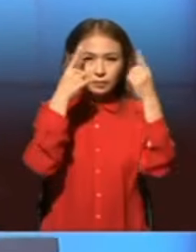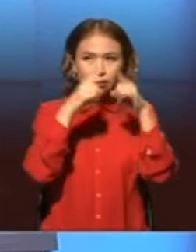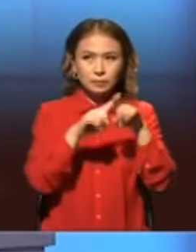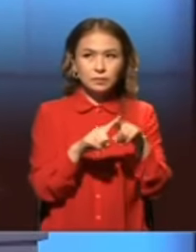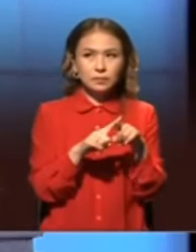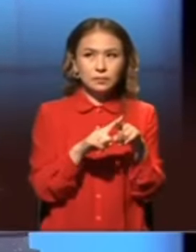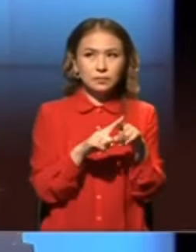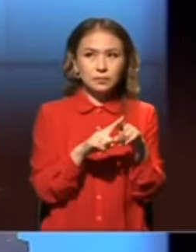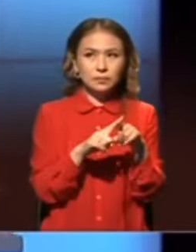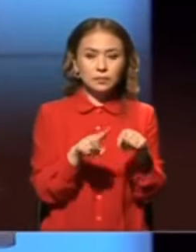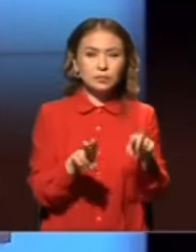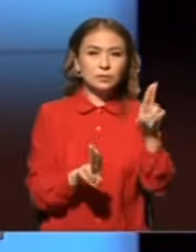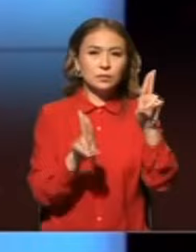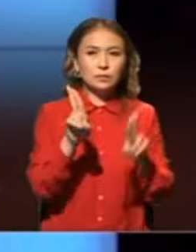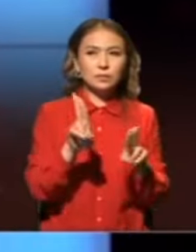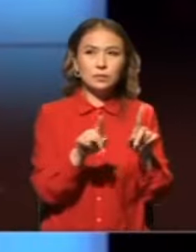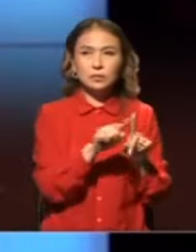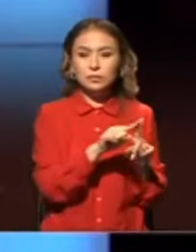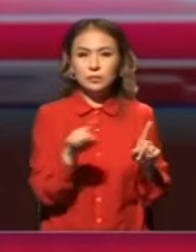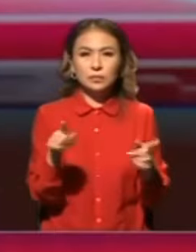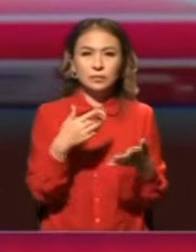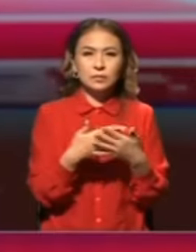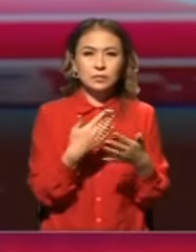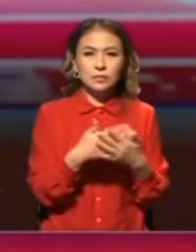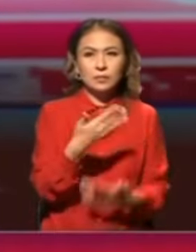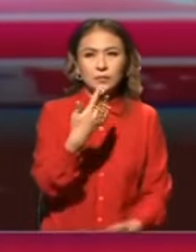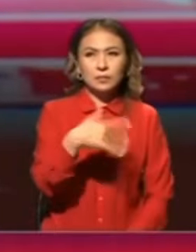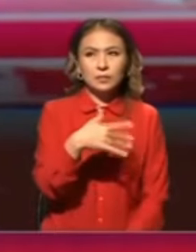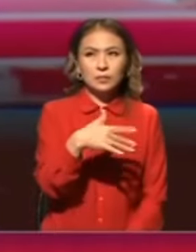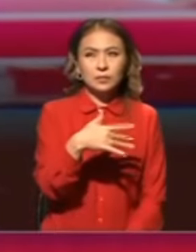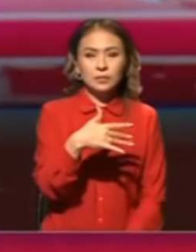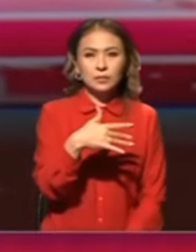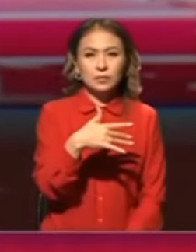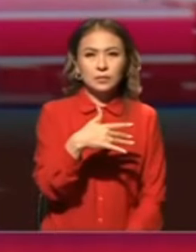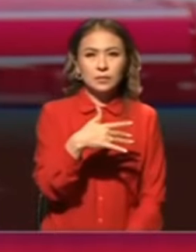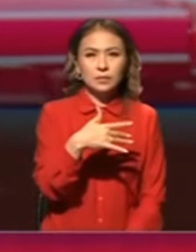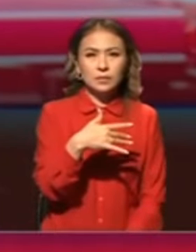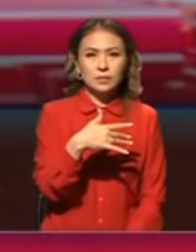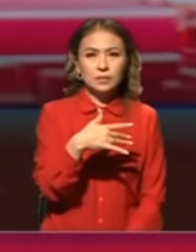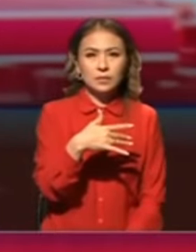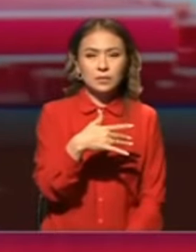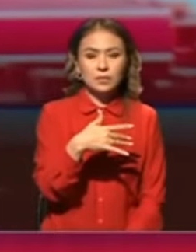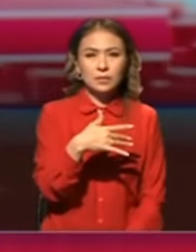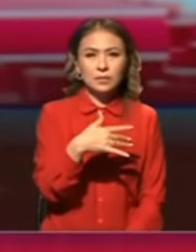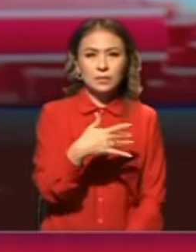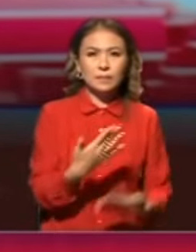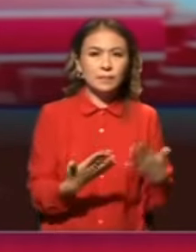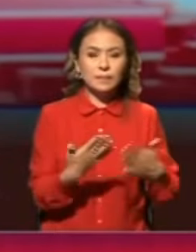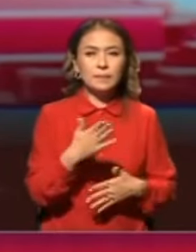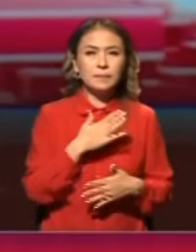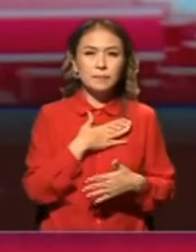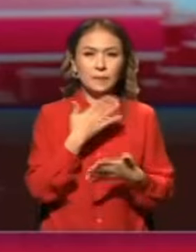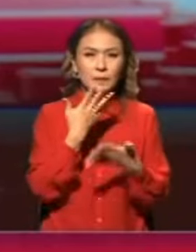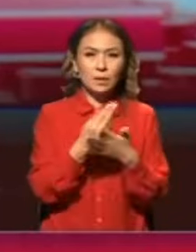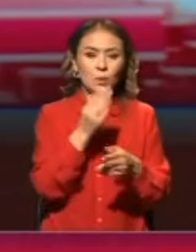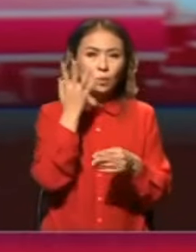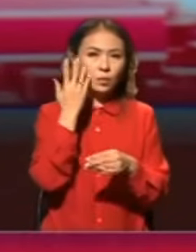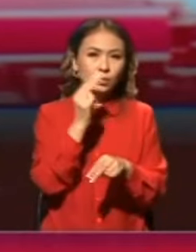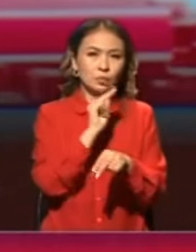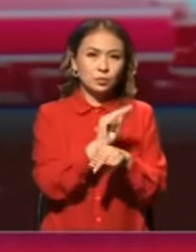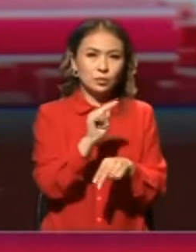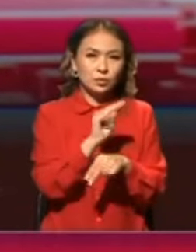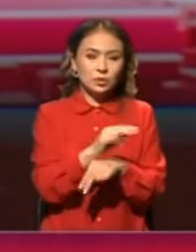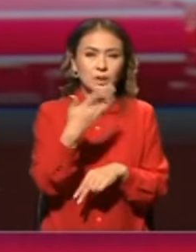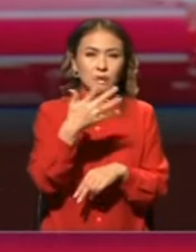бар, жүйесі бар. Ол технологиялық цикл айталық бір 50 іс-шарадан тұрады. Түсіндіңіз ба? Ал енді біз жаңағыда оқытқан кезде сол